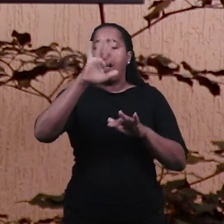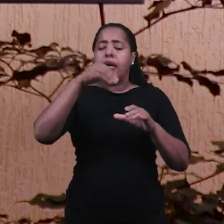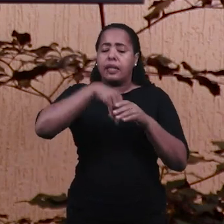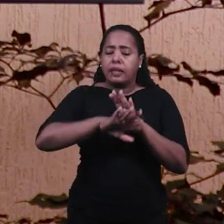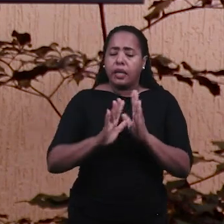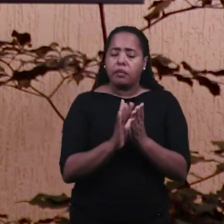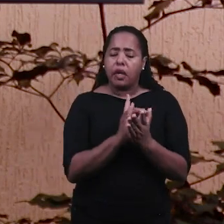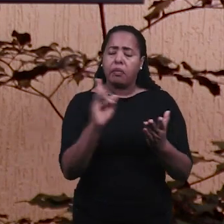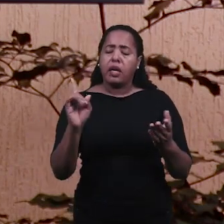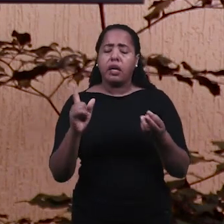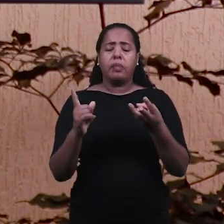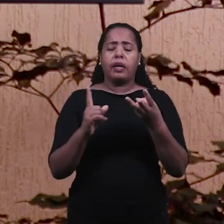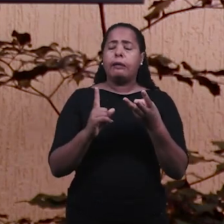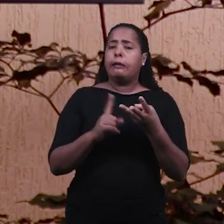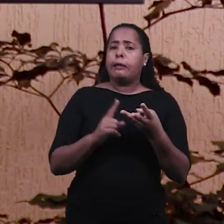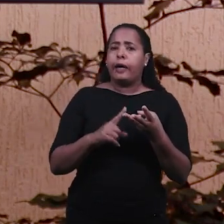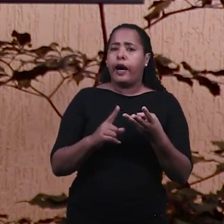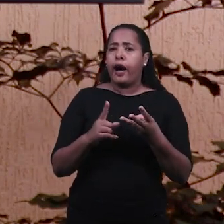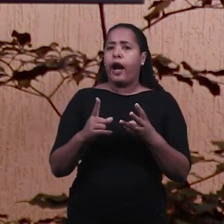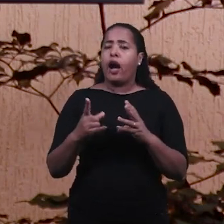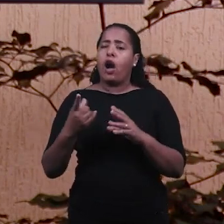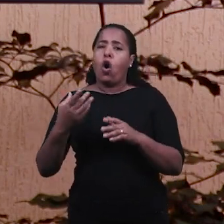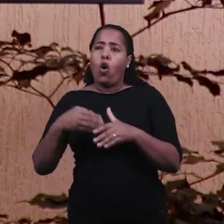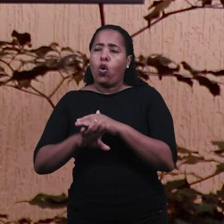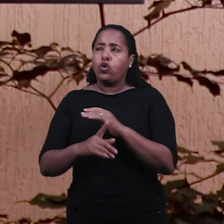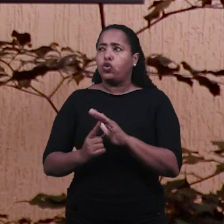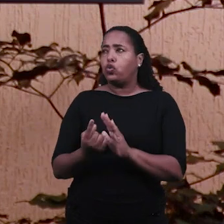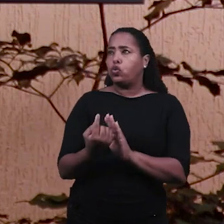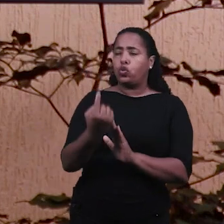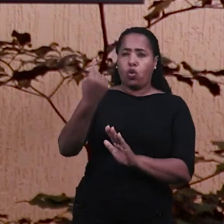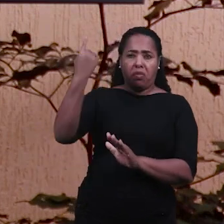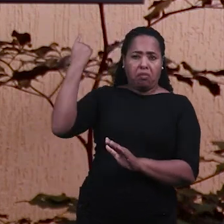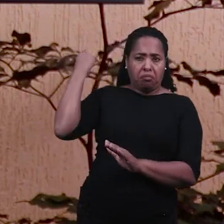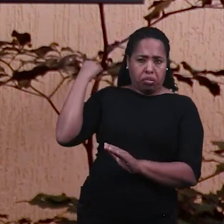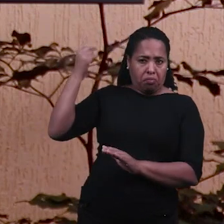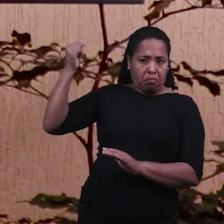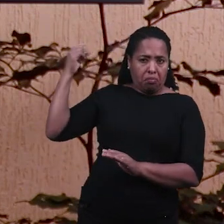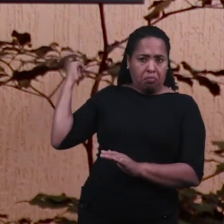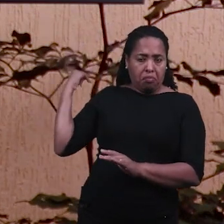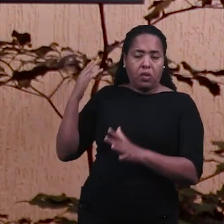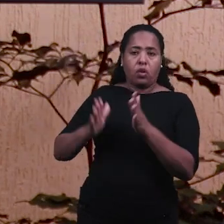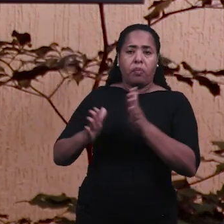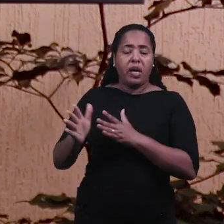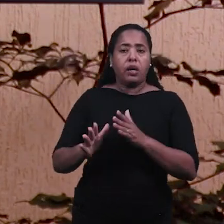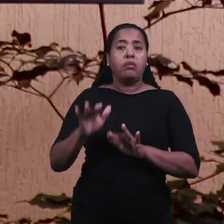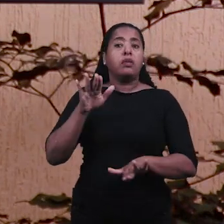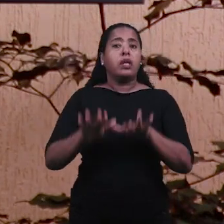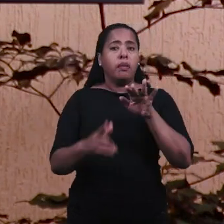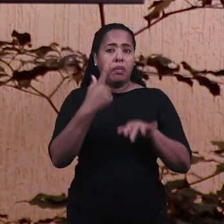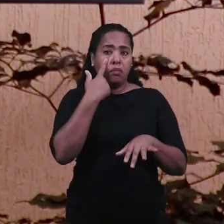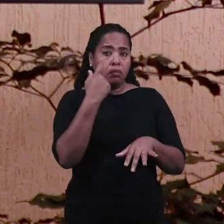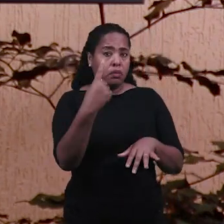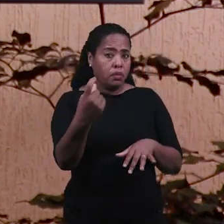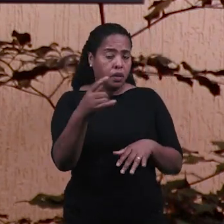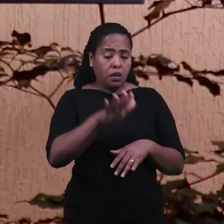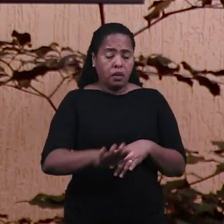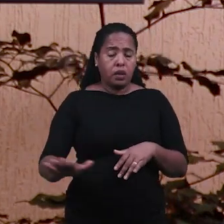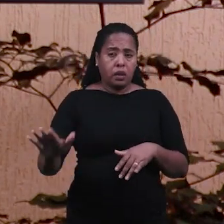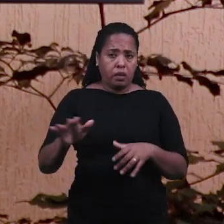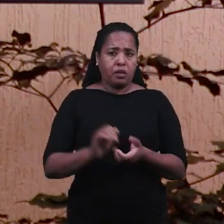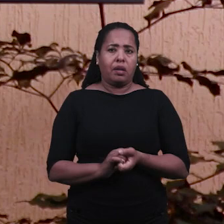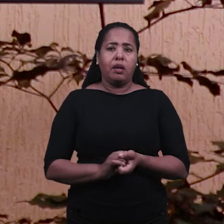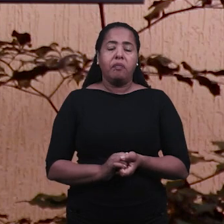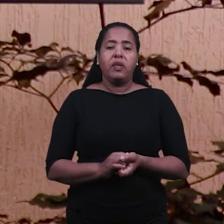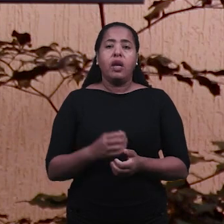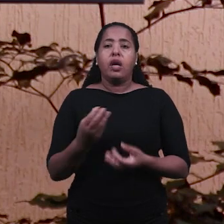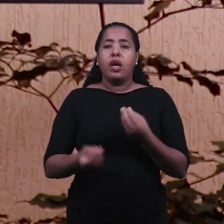Bible ou quelque chose sur les habitudes de l'époque, la géographie de l'époque. Ça va dépendre de l'intérêt de l'enfant. Et je vais